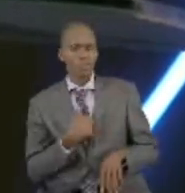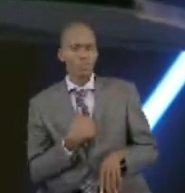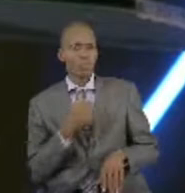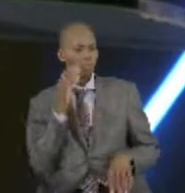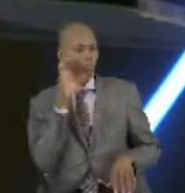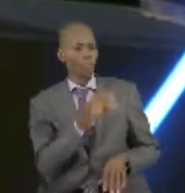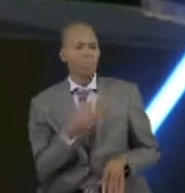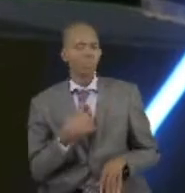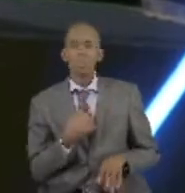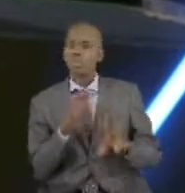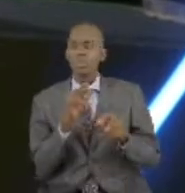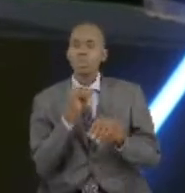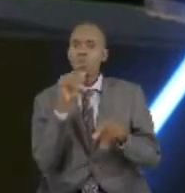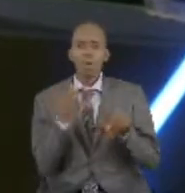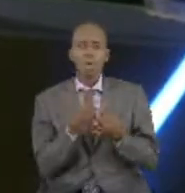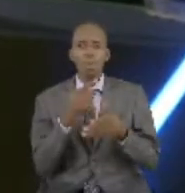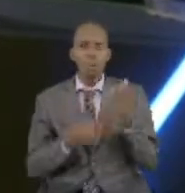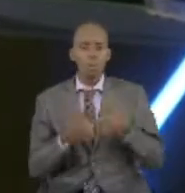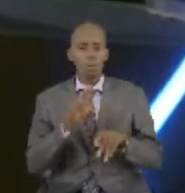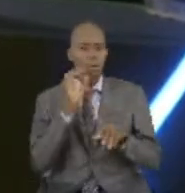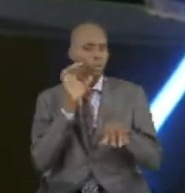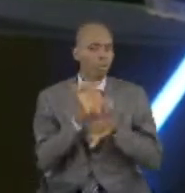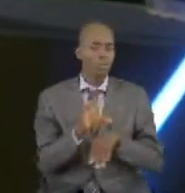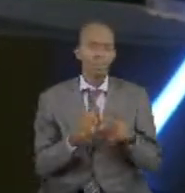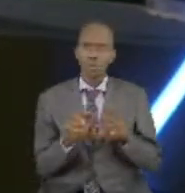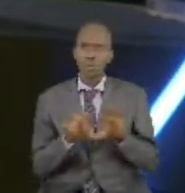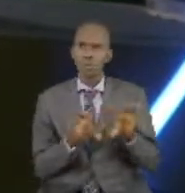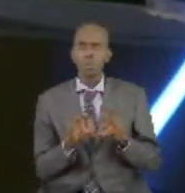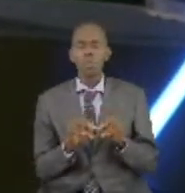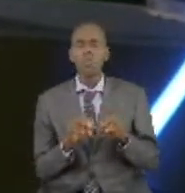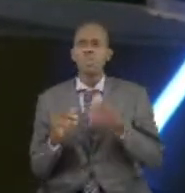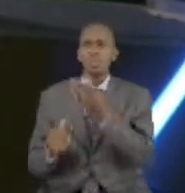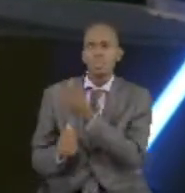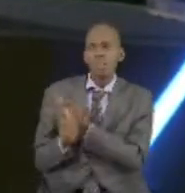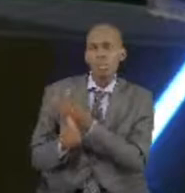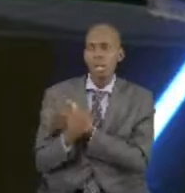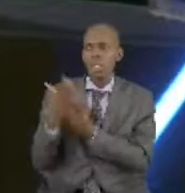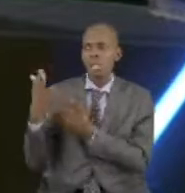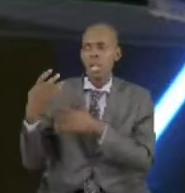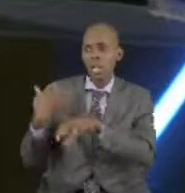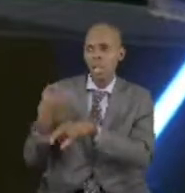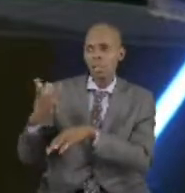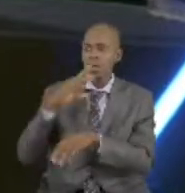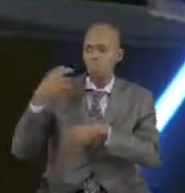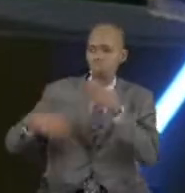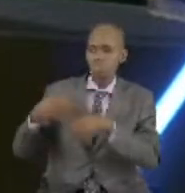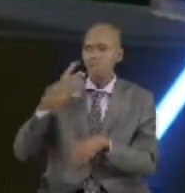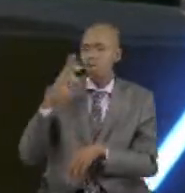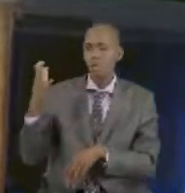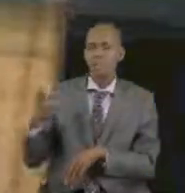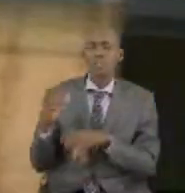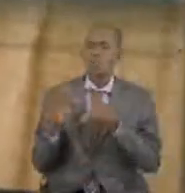par la décision les hommes les difficultés sont là les dangers sont lampe je ne peux pas le nombre sa